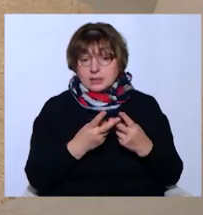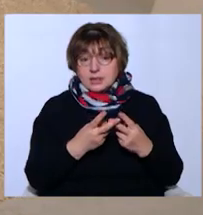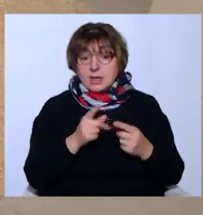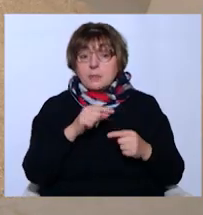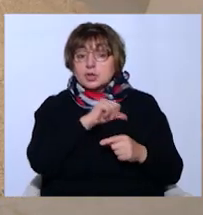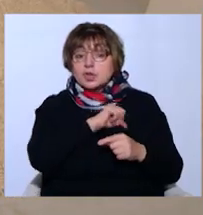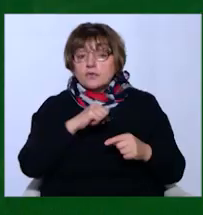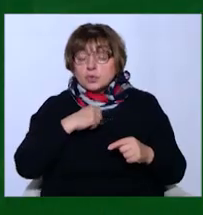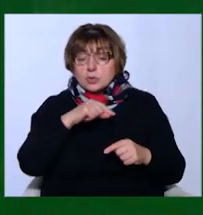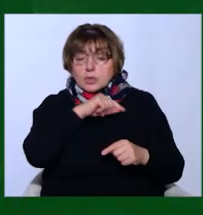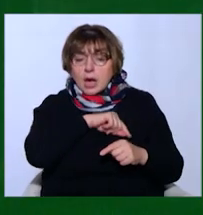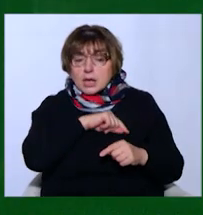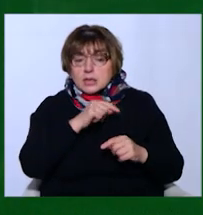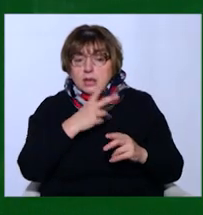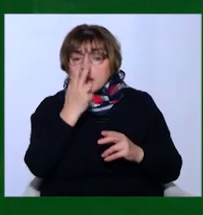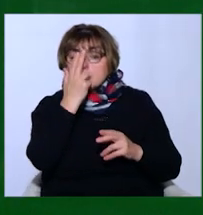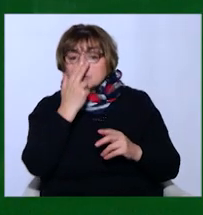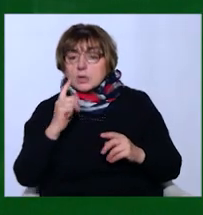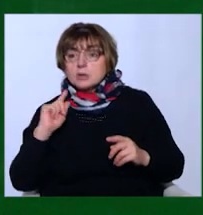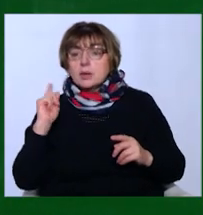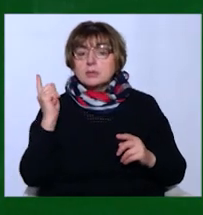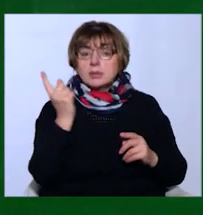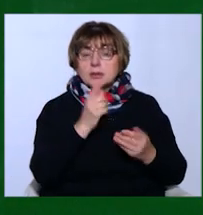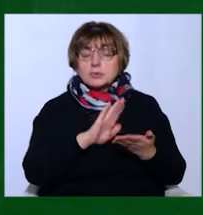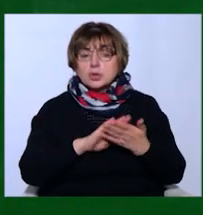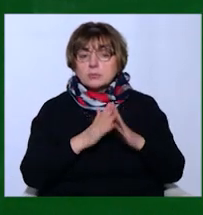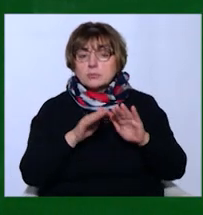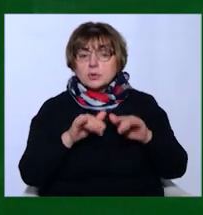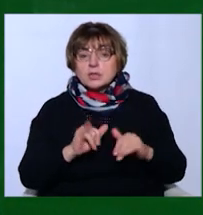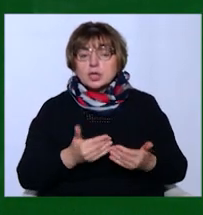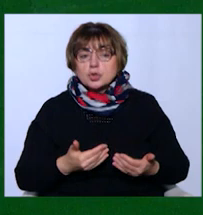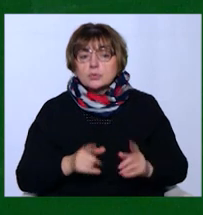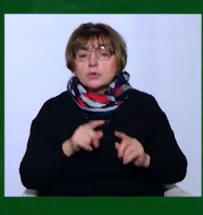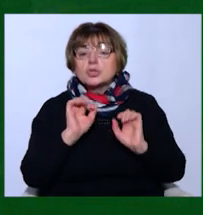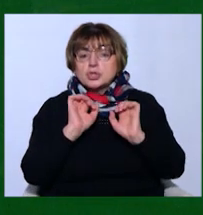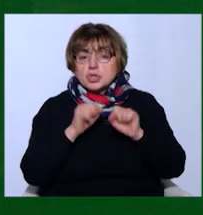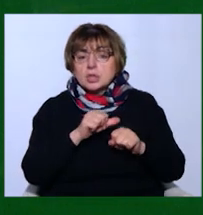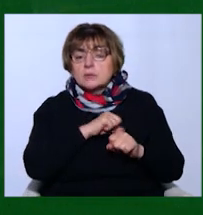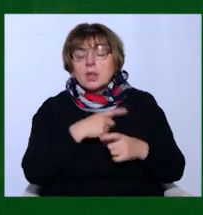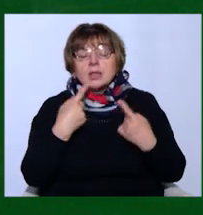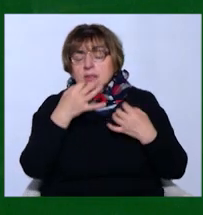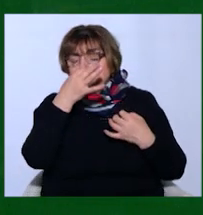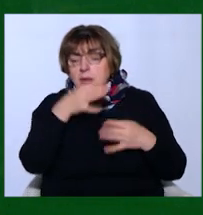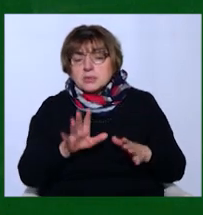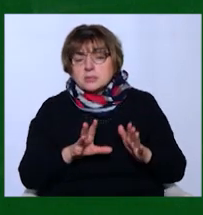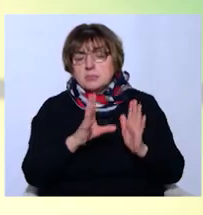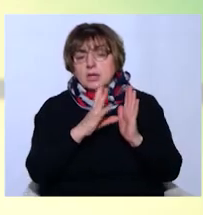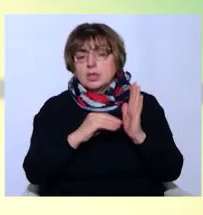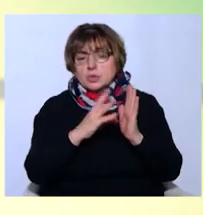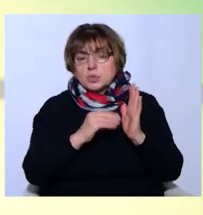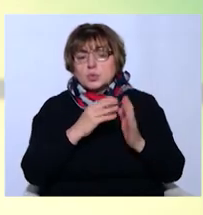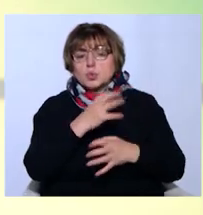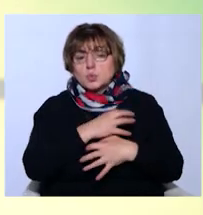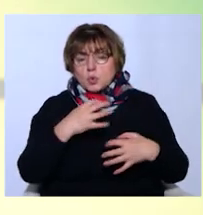მისი აღწერილობა და შეგუება იმ გარემოსთან, სადაც ის ცხოვრობს. თქვენ შეგიძლიათ ამოიჩიოთ ერთ-ერთი ძუძუმწოვარი